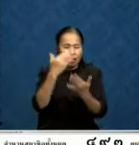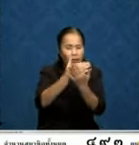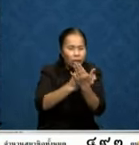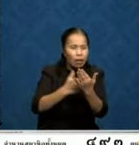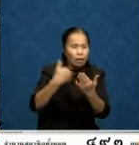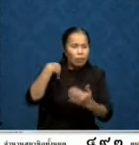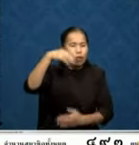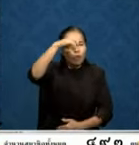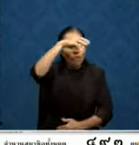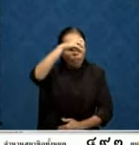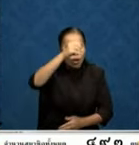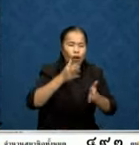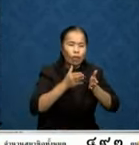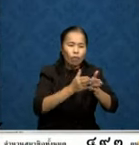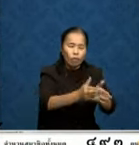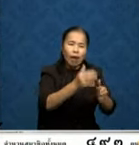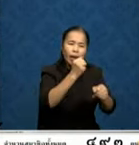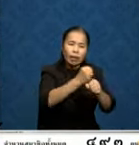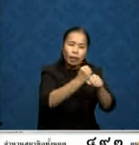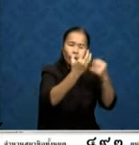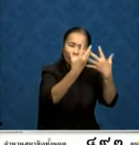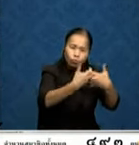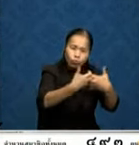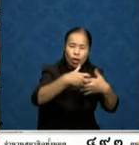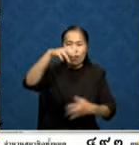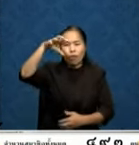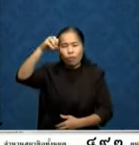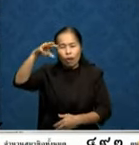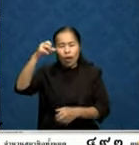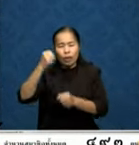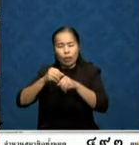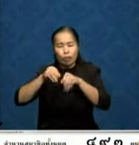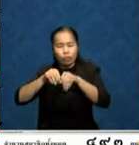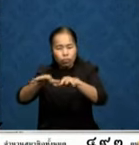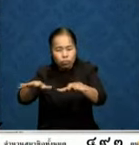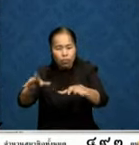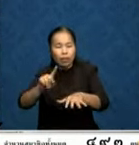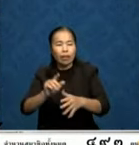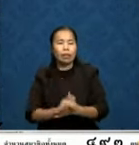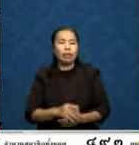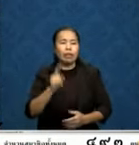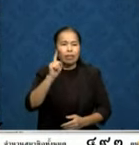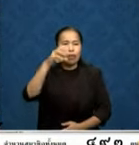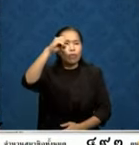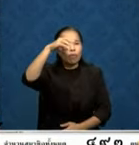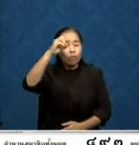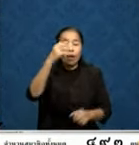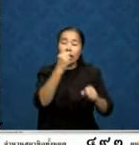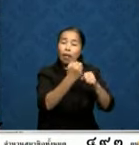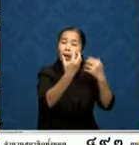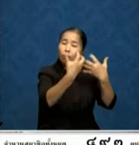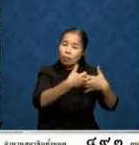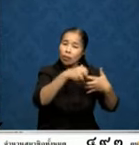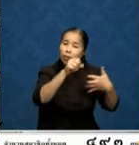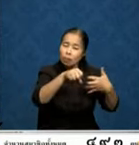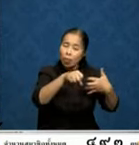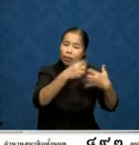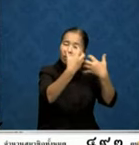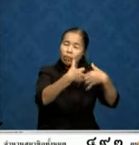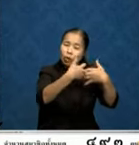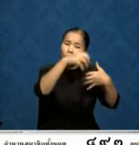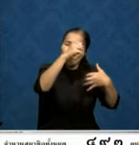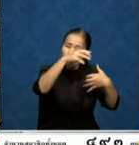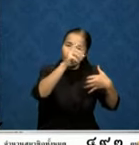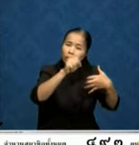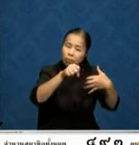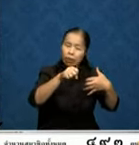ไฟฟ้าฝ่ายผิดและการไฟฟ้าฝ่ายถูกโทษนะครับความจริงคือการไฟฟ้าฝ่ายผลิตภูมิภาคและนครหลว